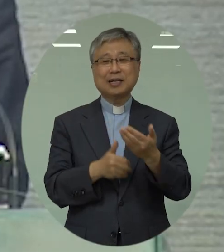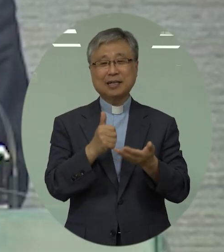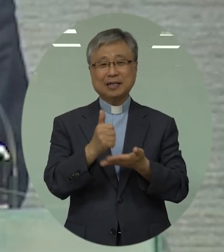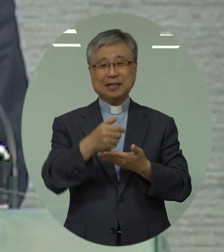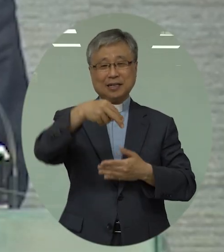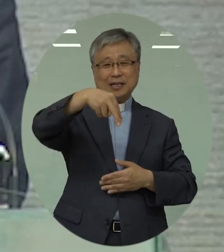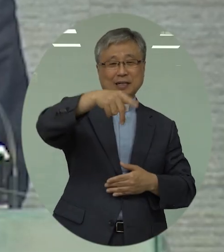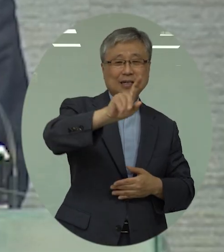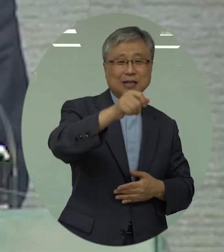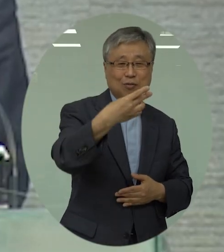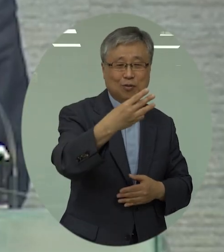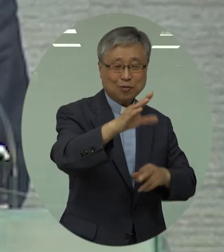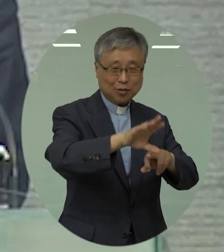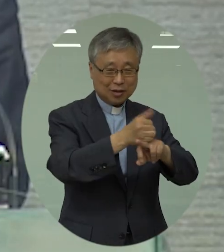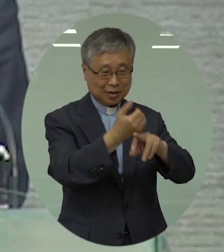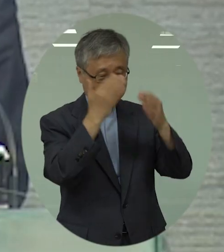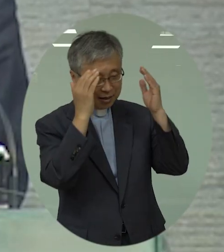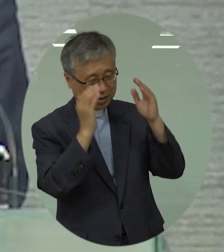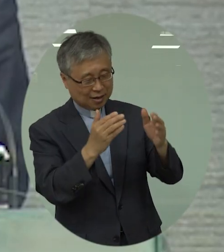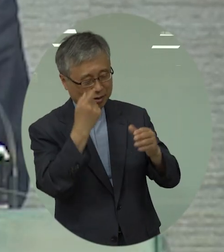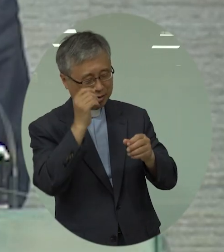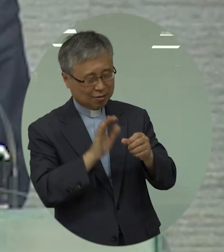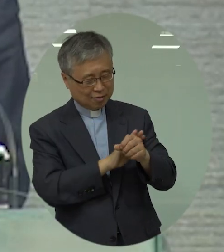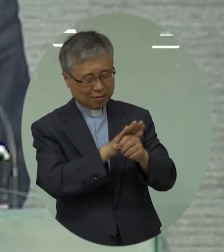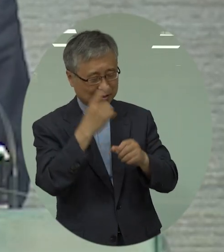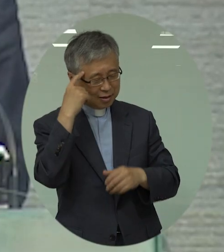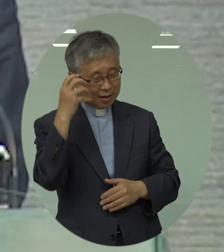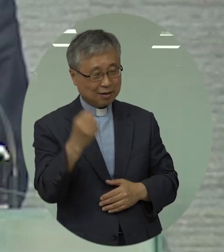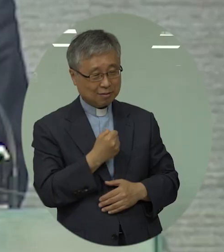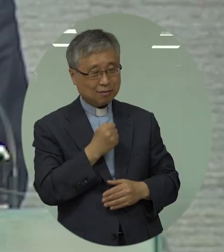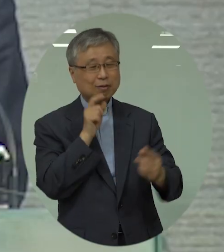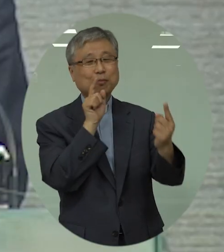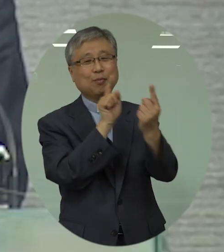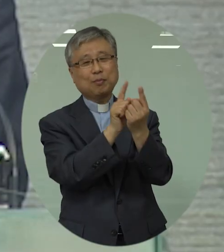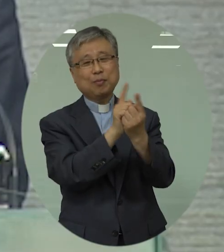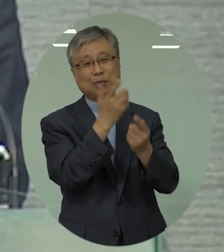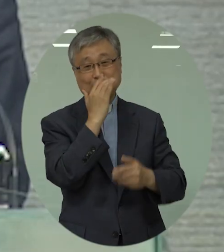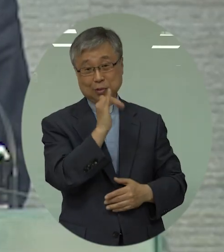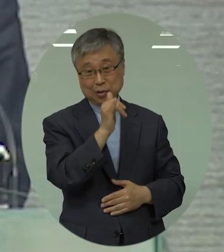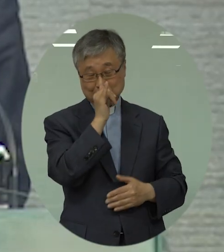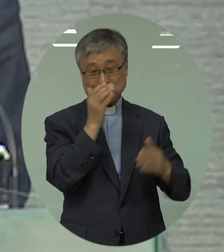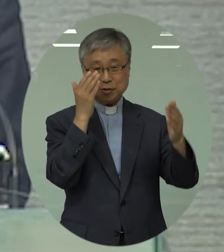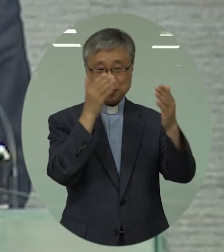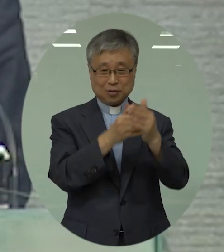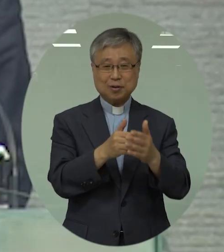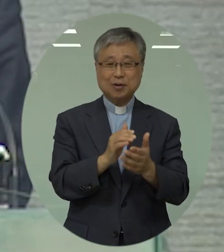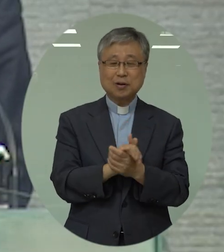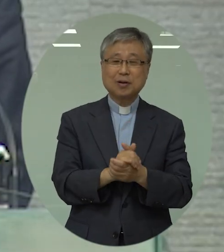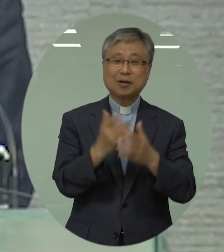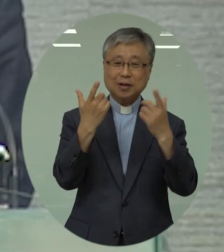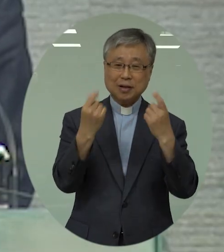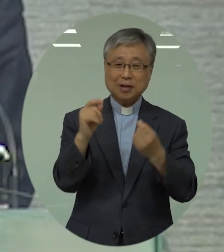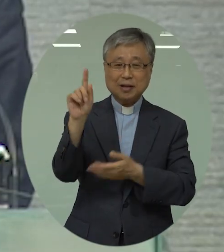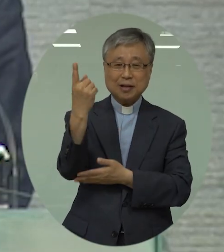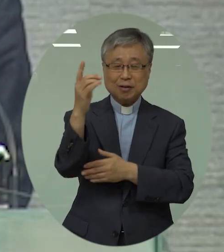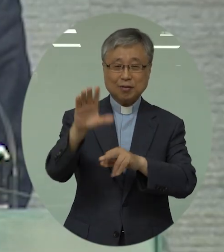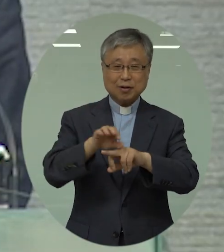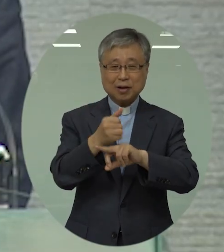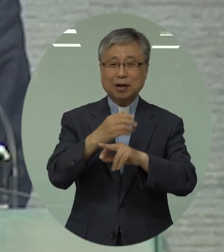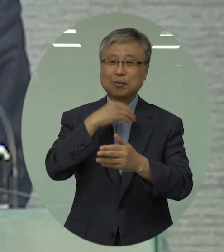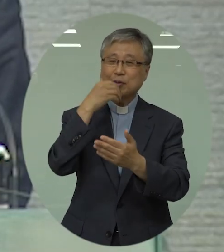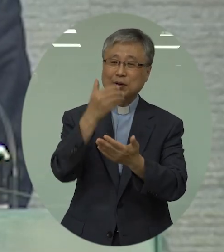사울을 향해서 연민과 긍휼을 가지고 그를 대할 수 있도록 그렇게 다윗을